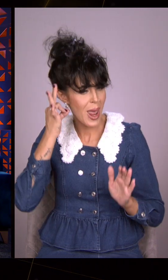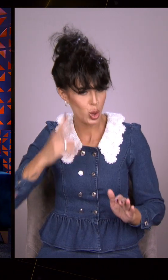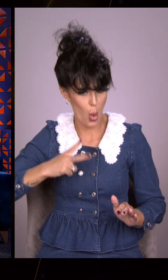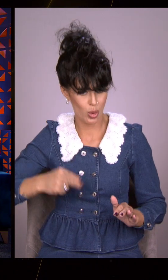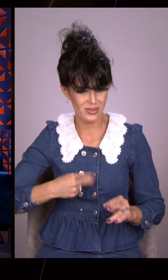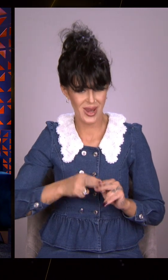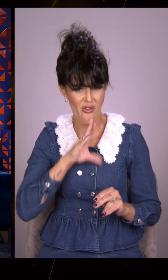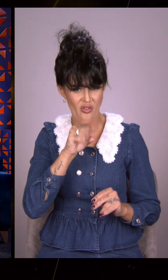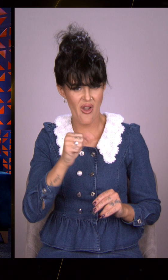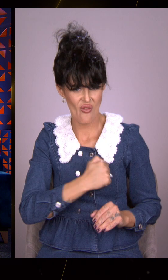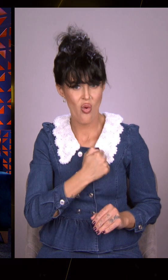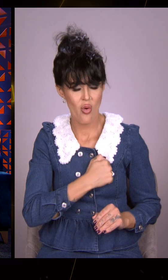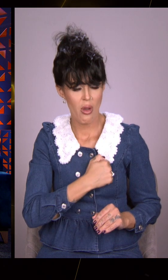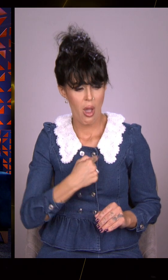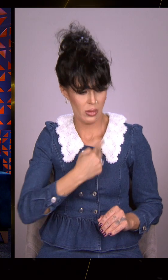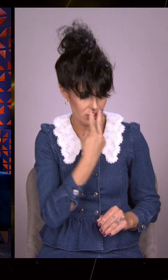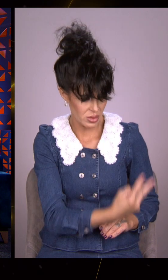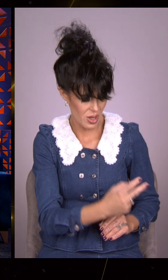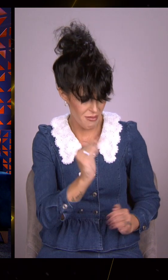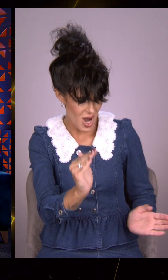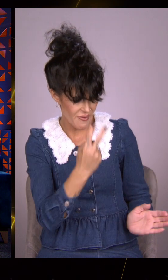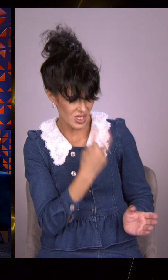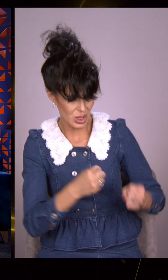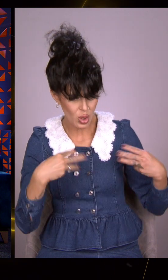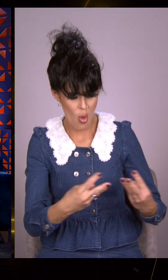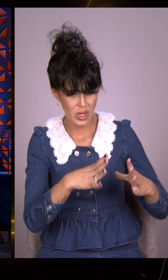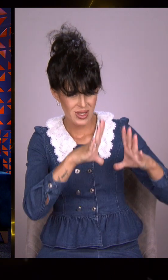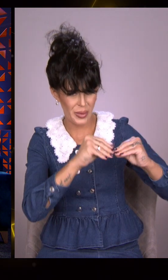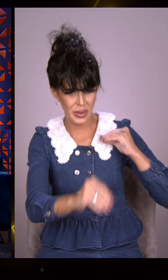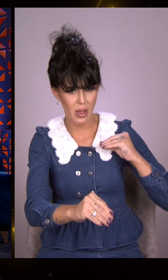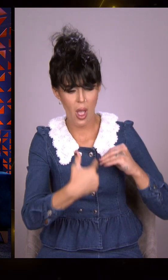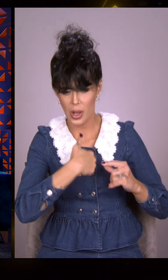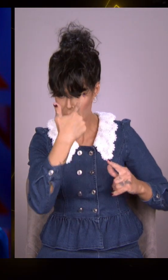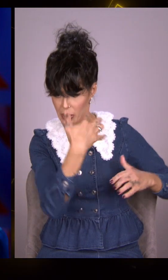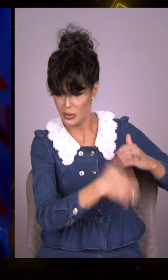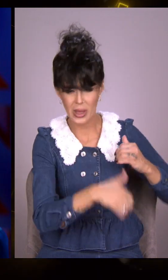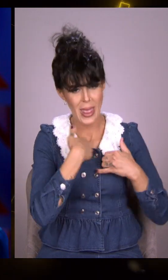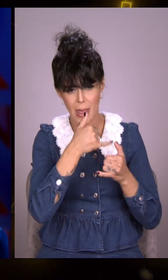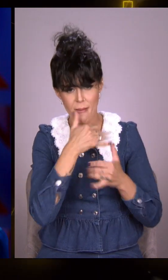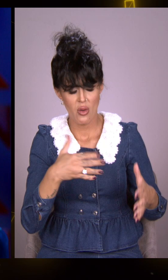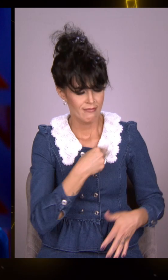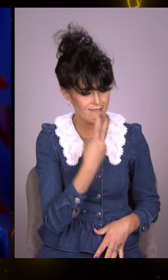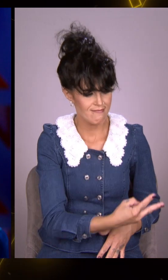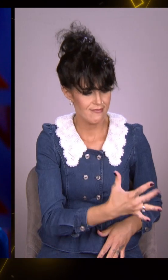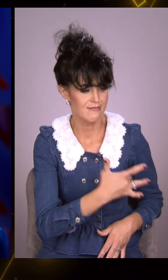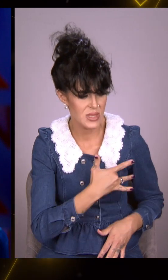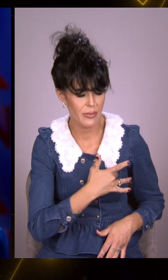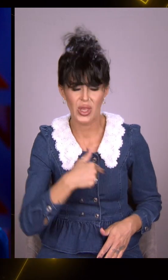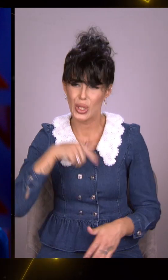що лежить дитинка обгорівша. Я не міг мимо пройти. І я позвав